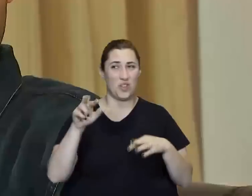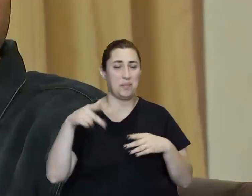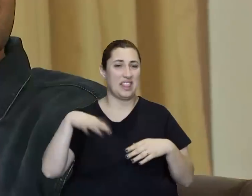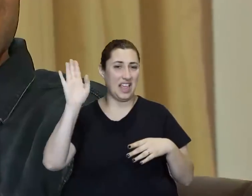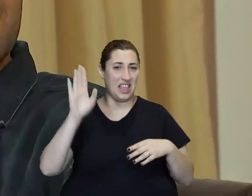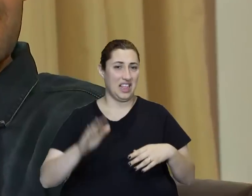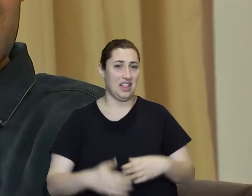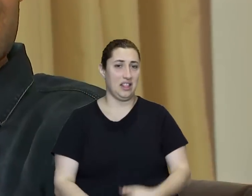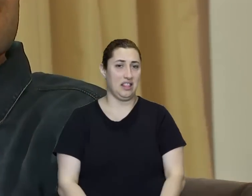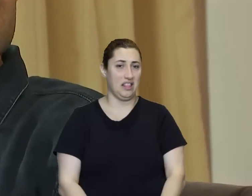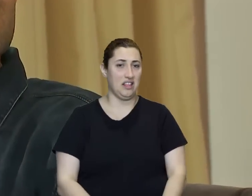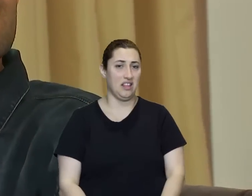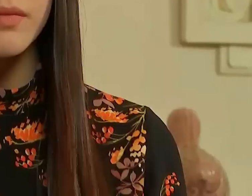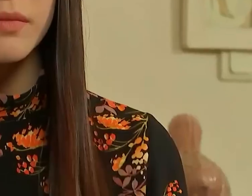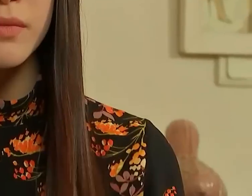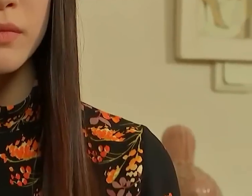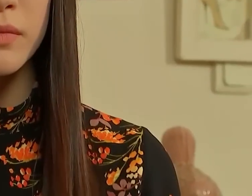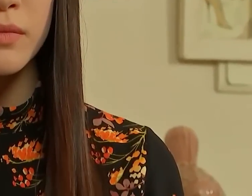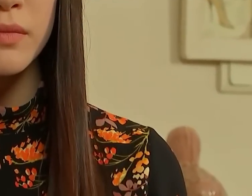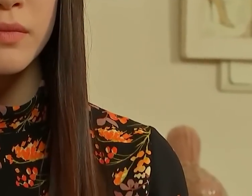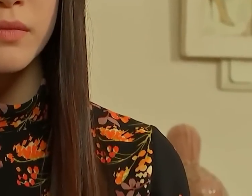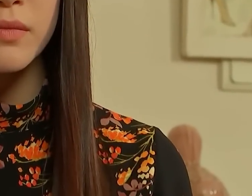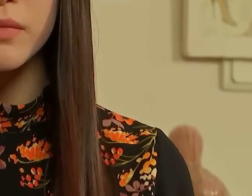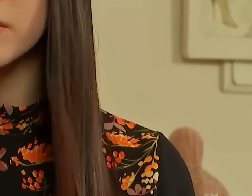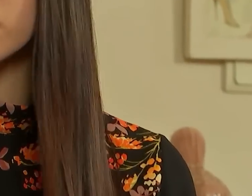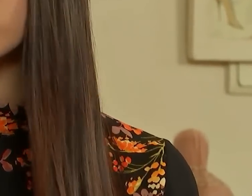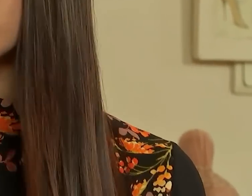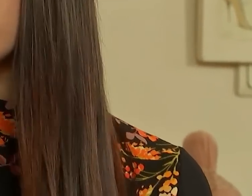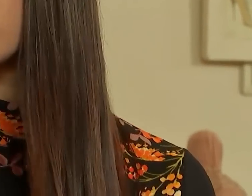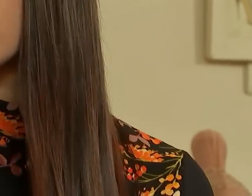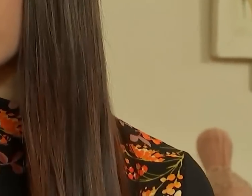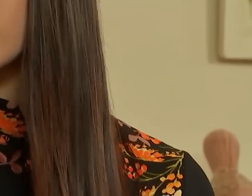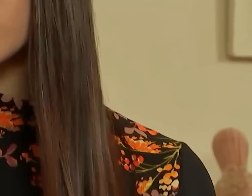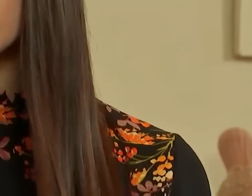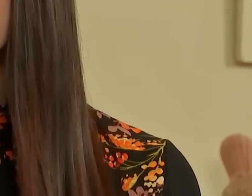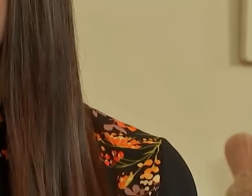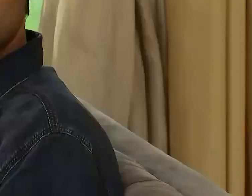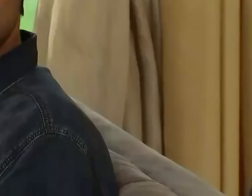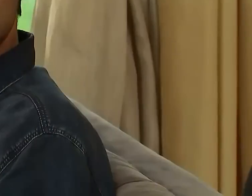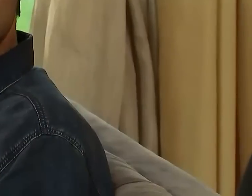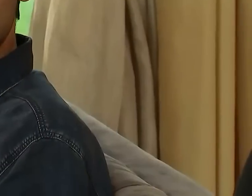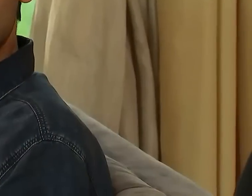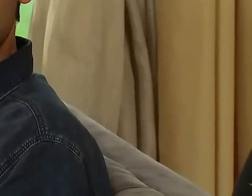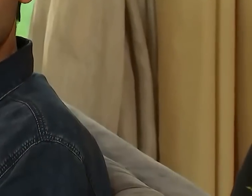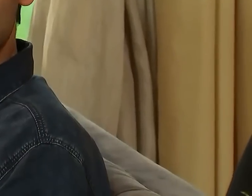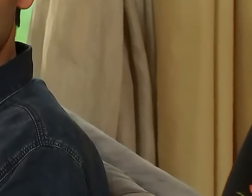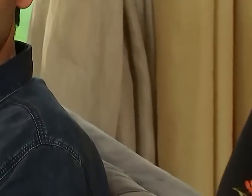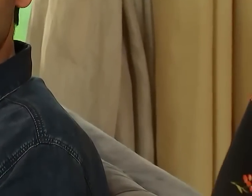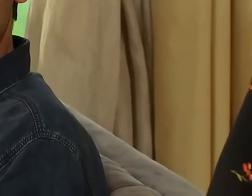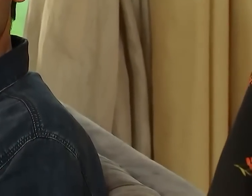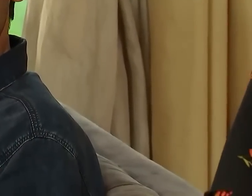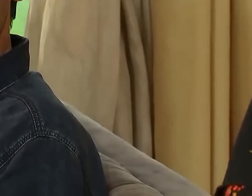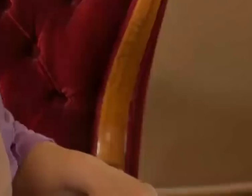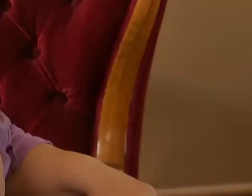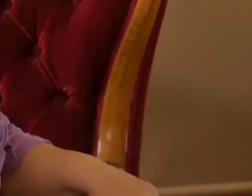gibi değildi. Ömer hala sevimli. Şirin gülümsemesiyle Zehra'ya baktı. O sert duruşundan eser